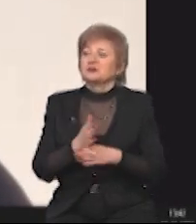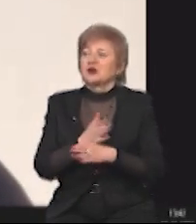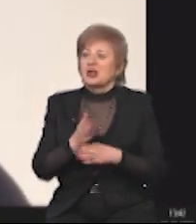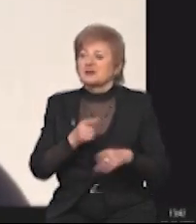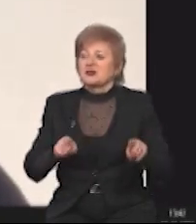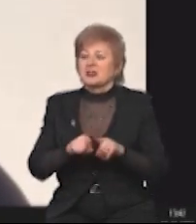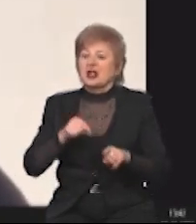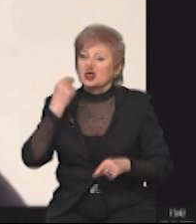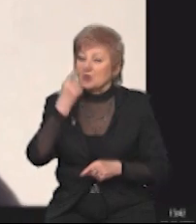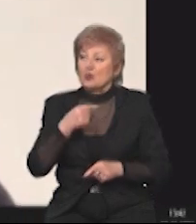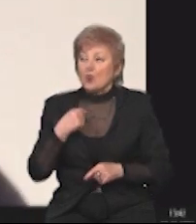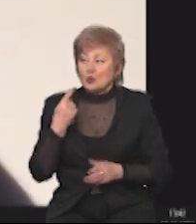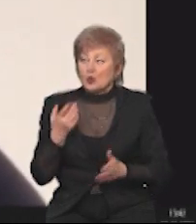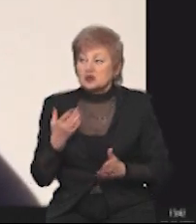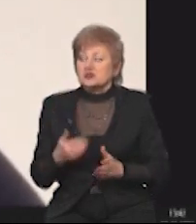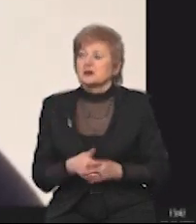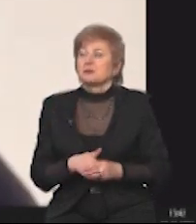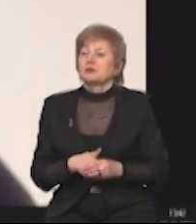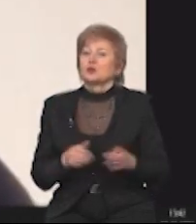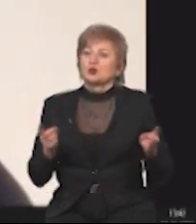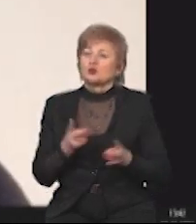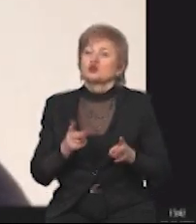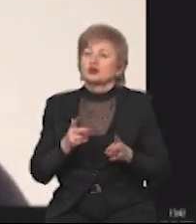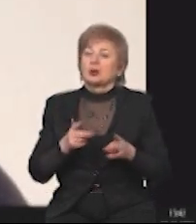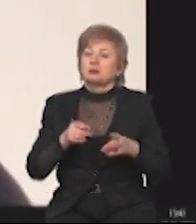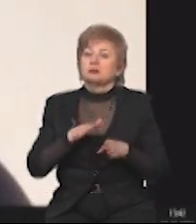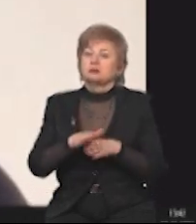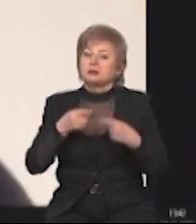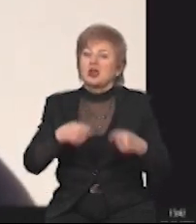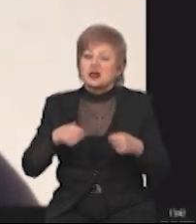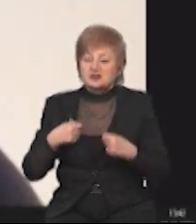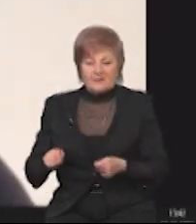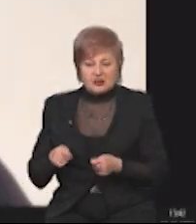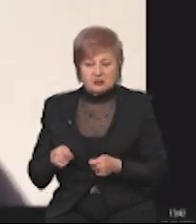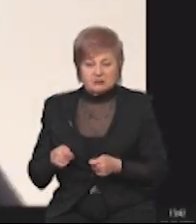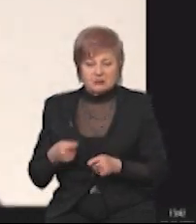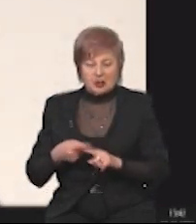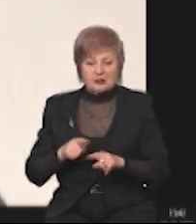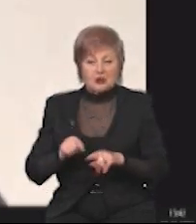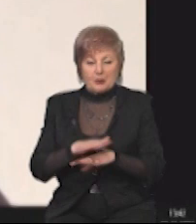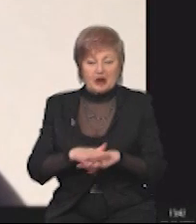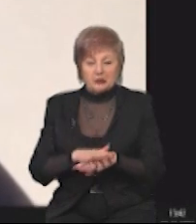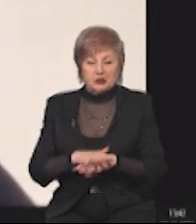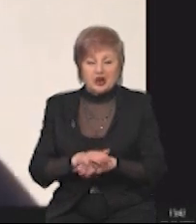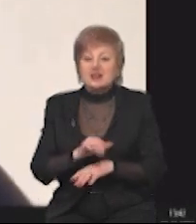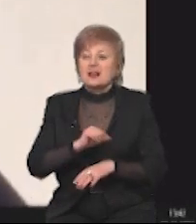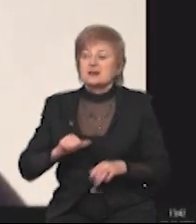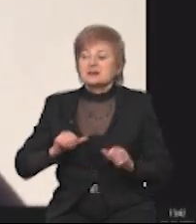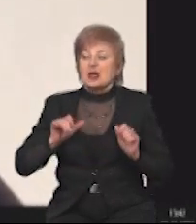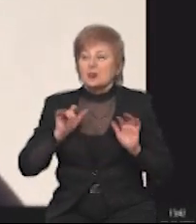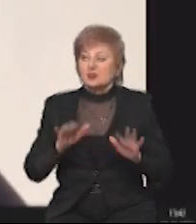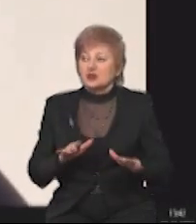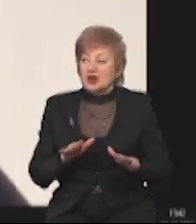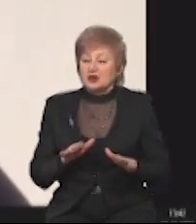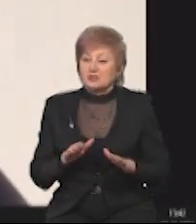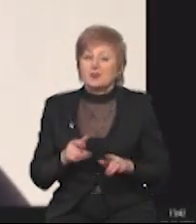что фермер может каждый день реализовывать свою продукцию на новых рынках. Вот. На самом деле эти